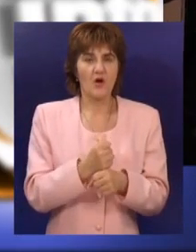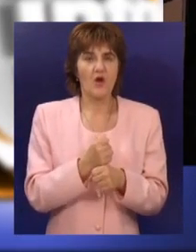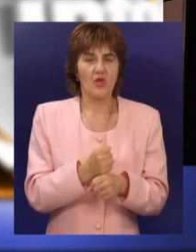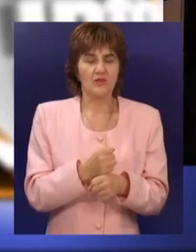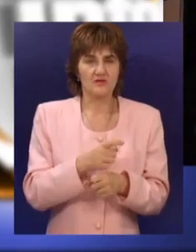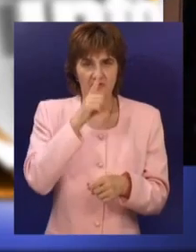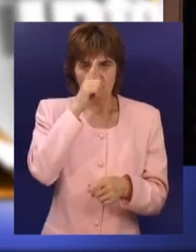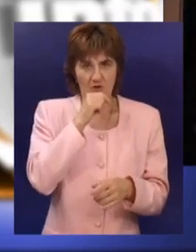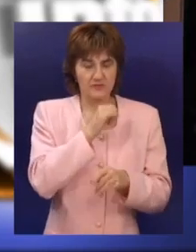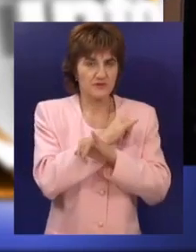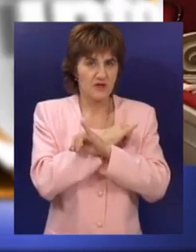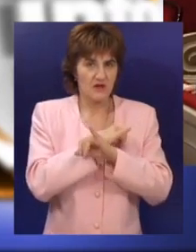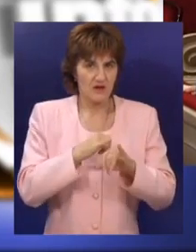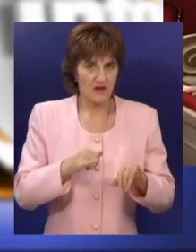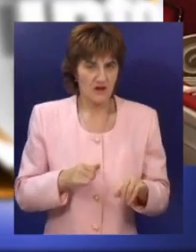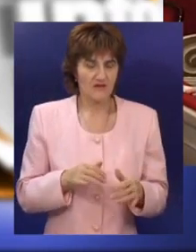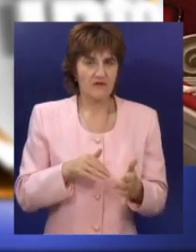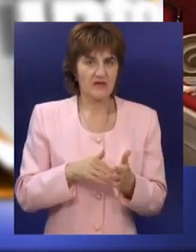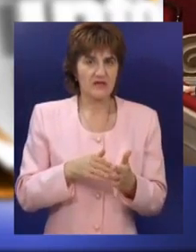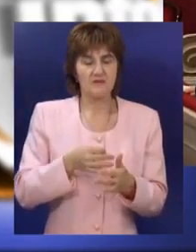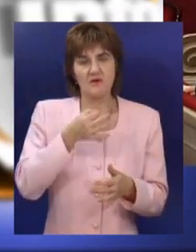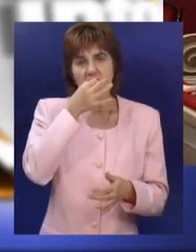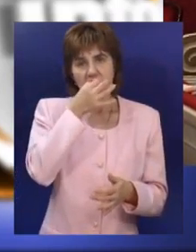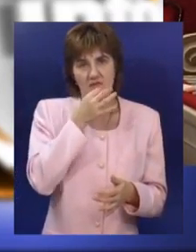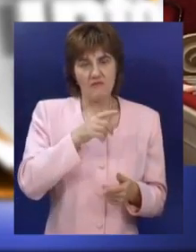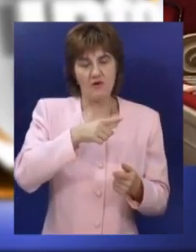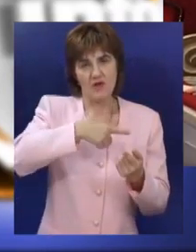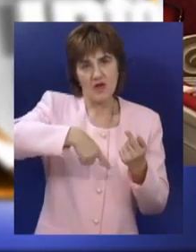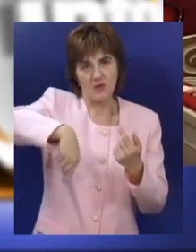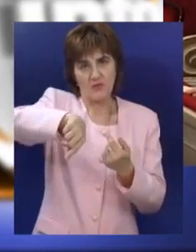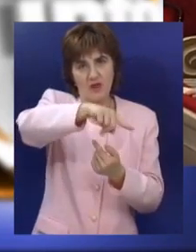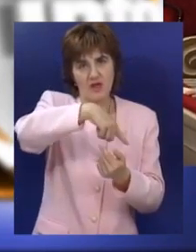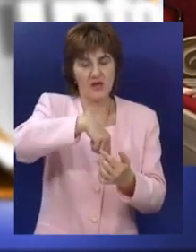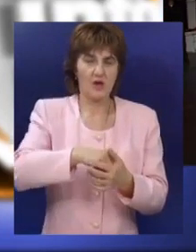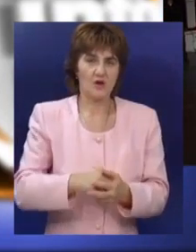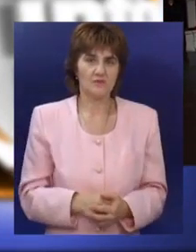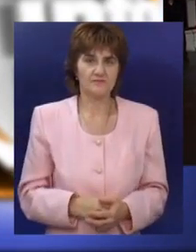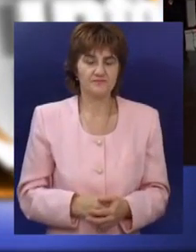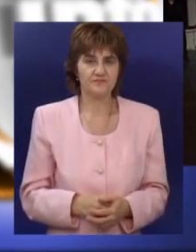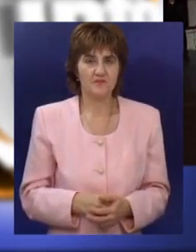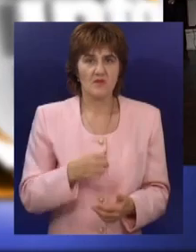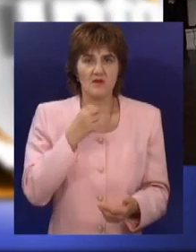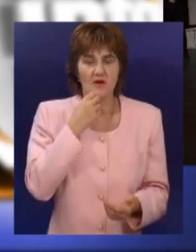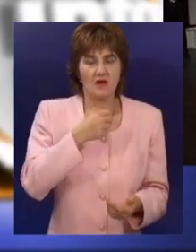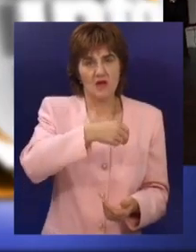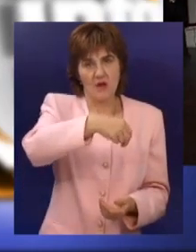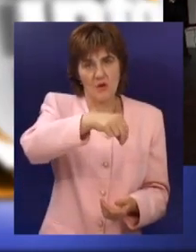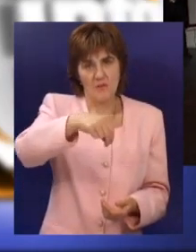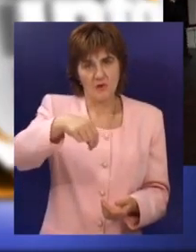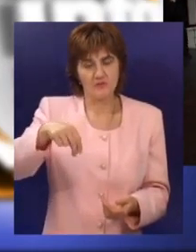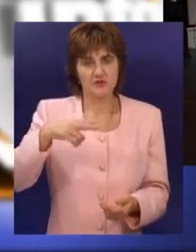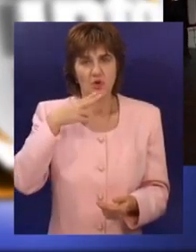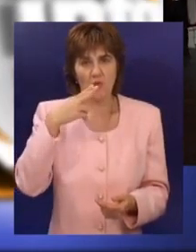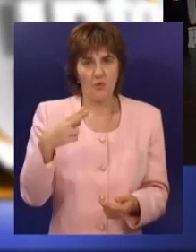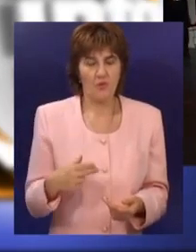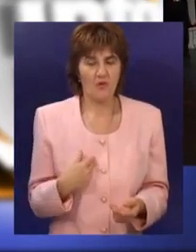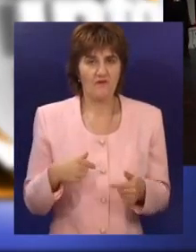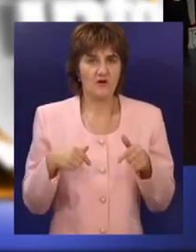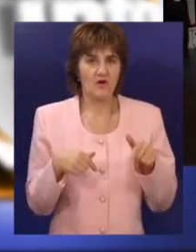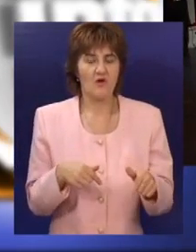za održivi lokalni razvoj kako bi pospešili razvoj u regionu. Kako istaknuto prilikom potpisivanja ugovora, ova